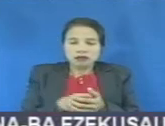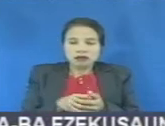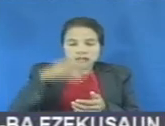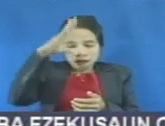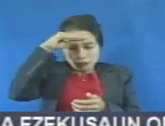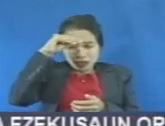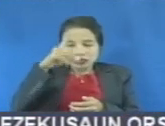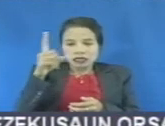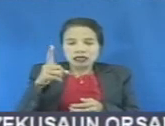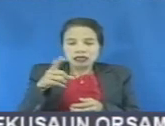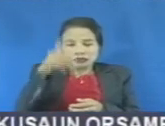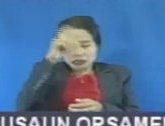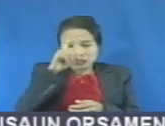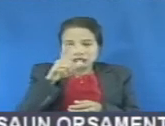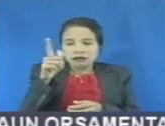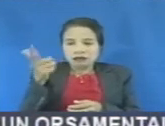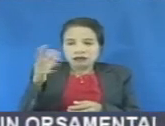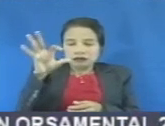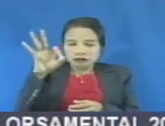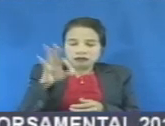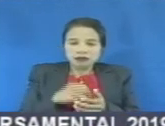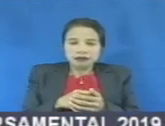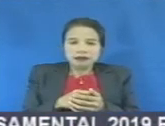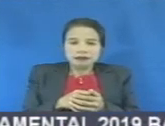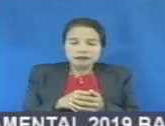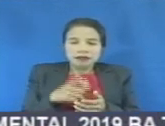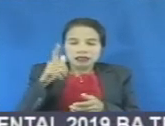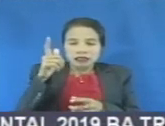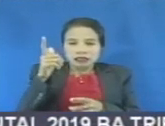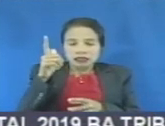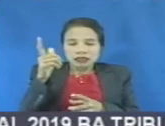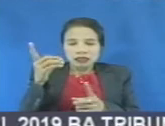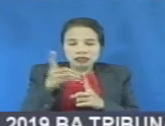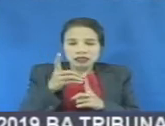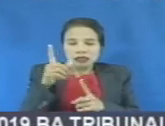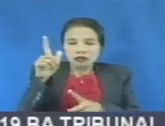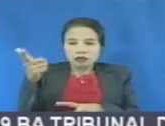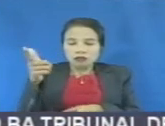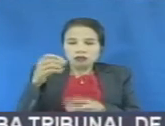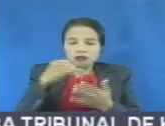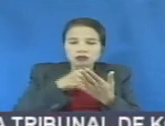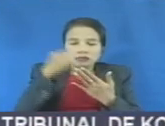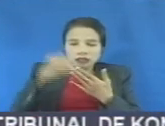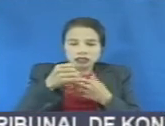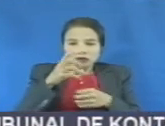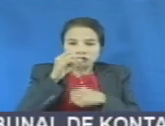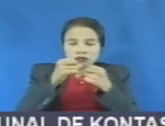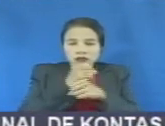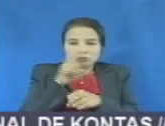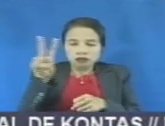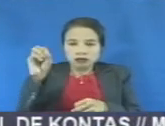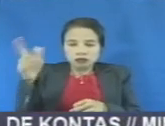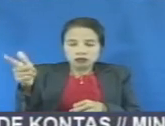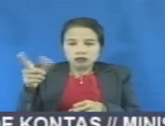ida hoidade 29 anos i 20 janeiro 2021 sai husi